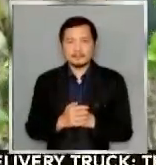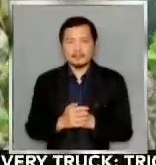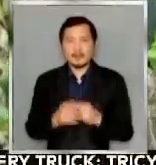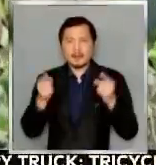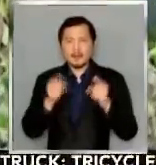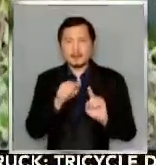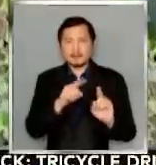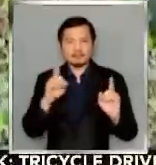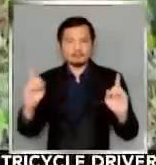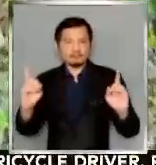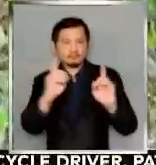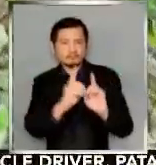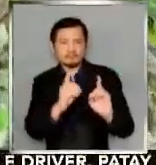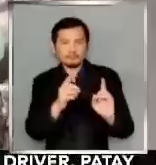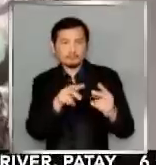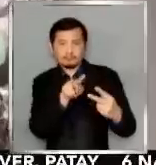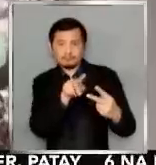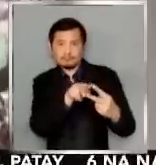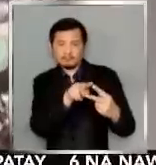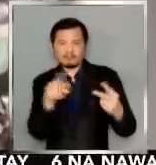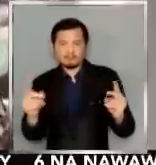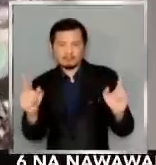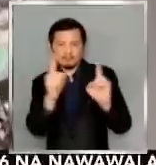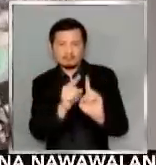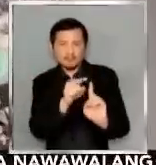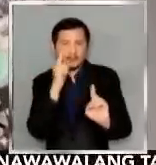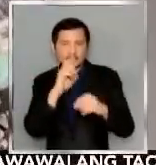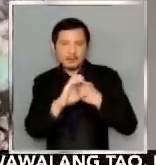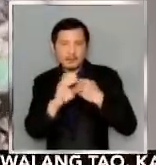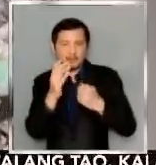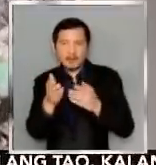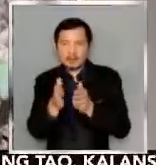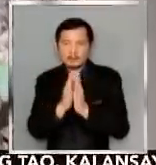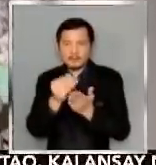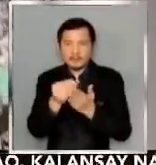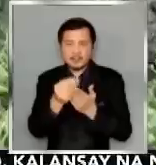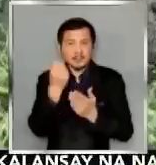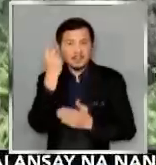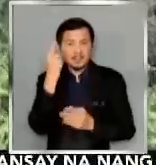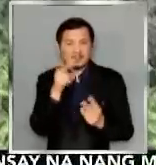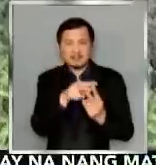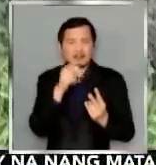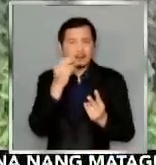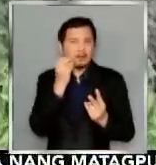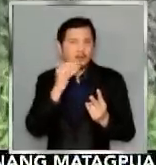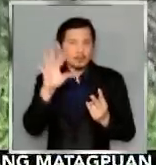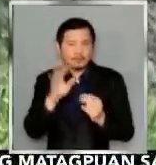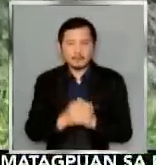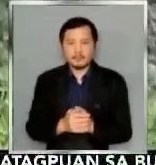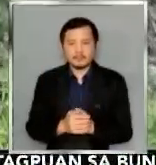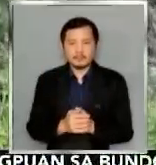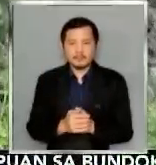maningil. Ngunit dinakip daw ang magkapatid hanggang hindi na nakauwi. Hinihina lang biktima ang anim ng Concepcion Criminal Group na mahigit isang dekada